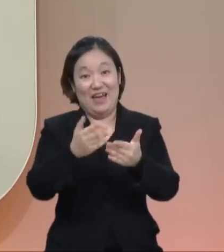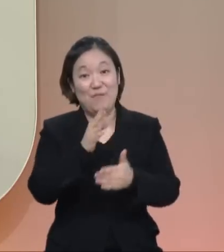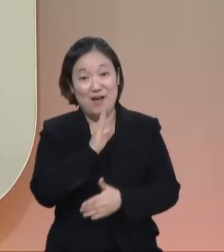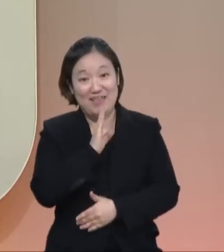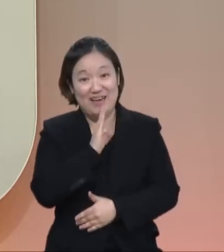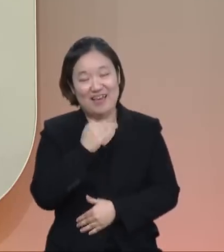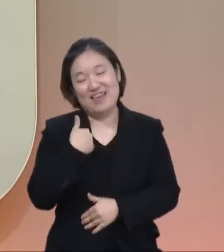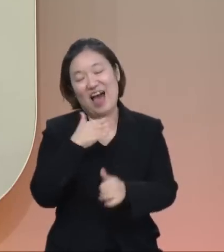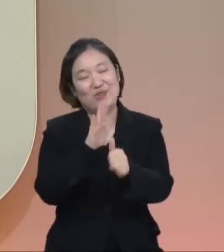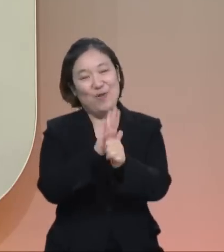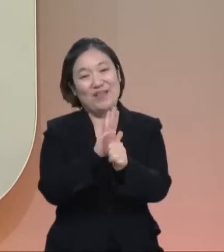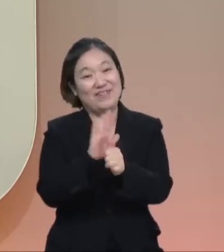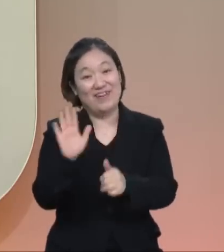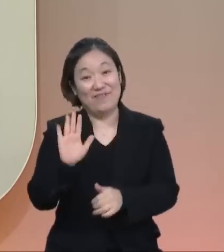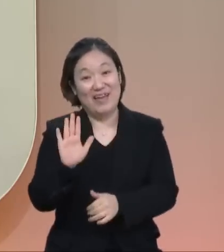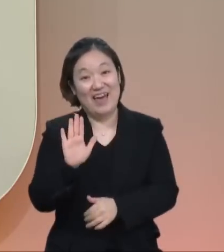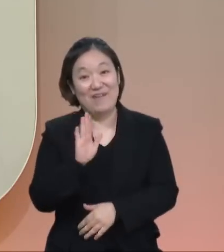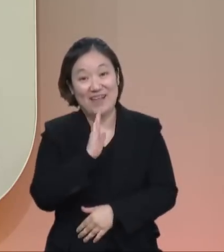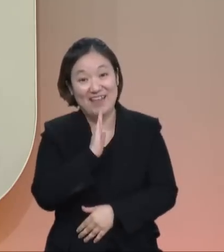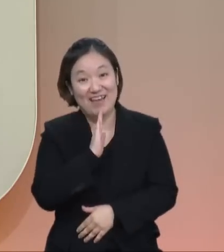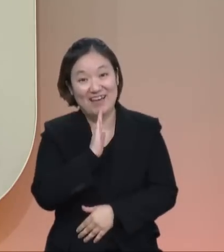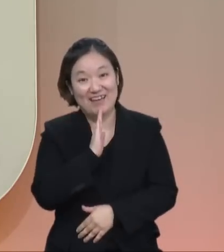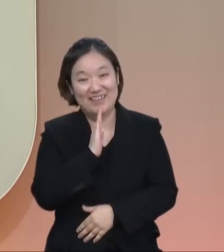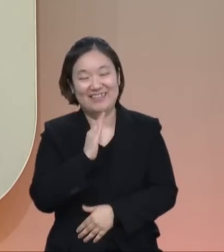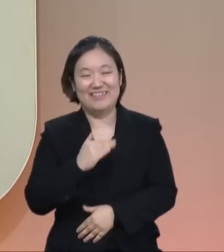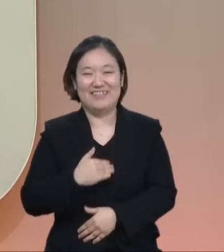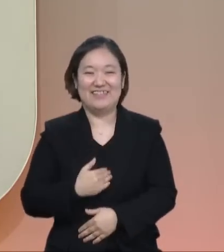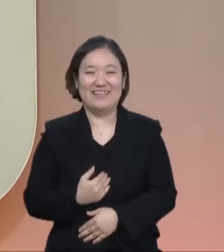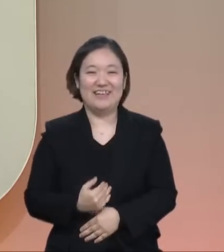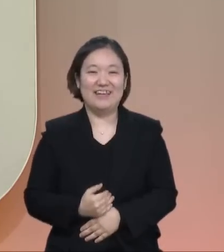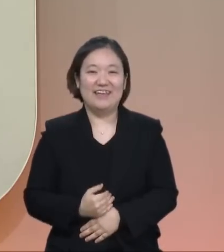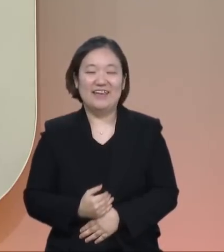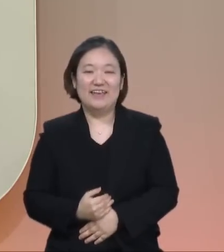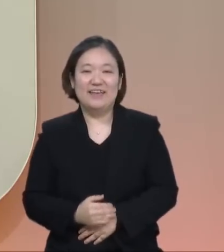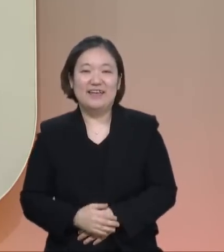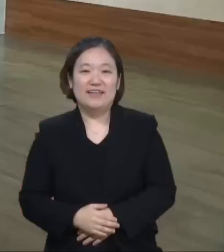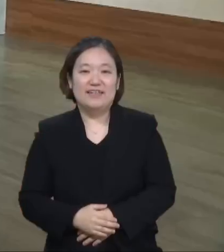것도 없는데 이러니까 참 사람이 겸손해 보이잖아요